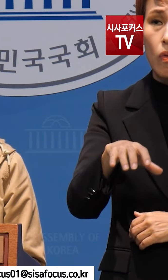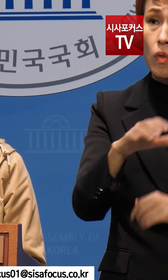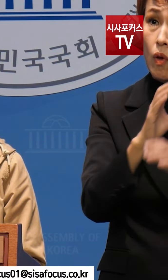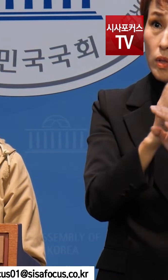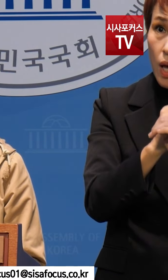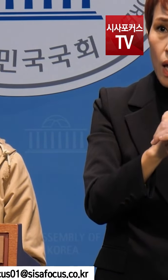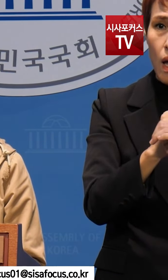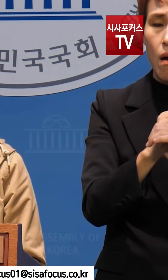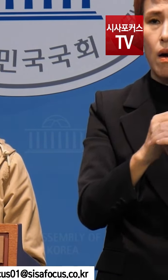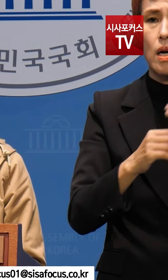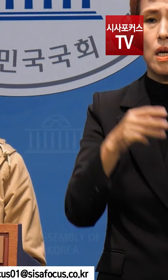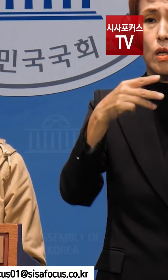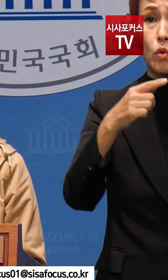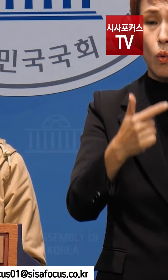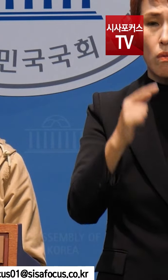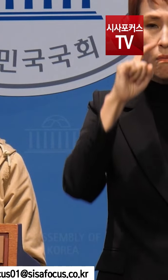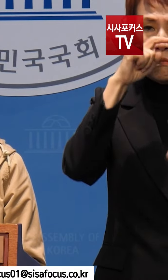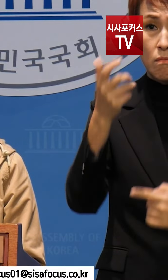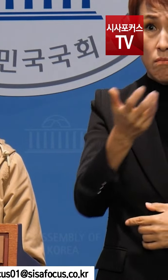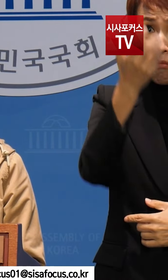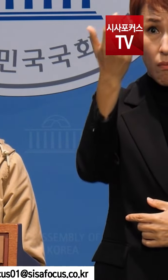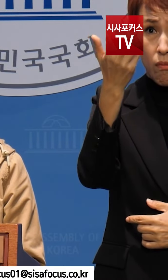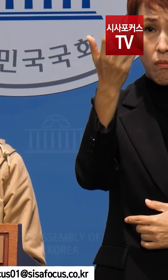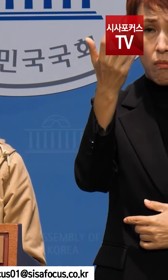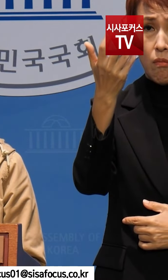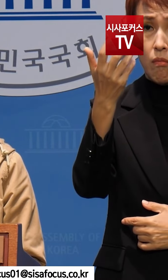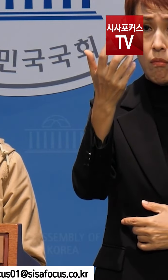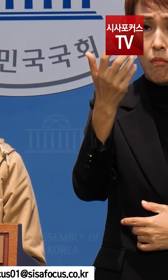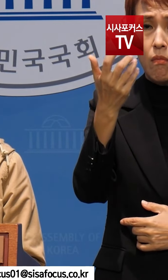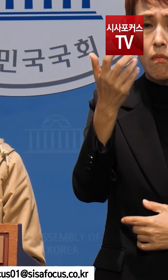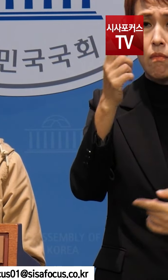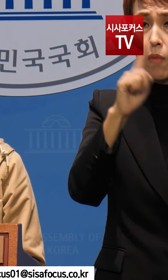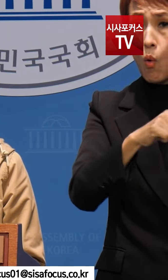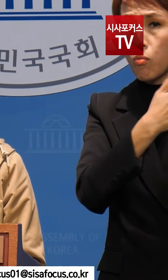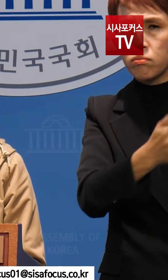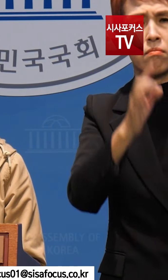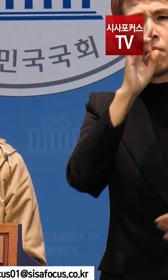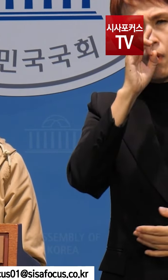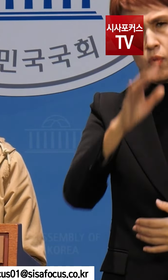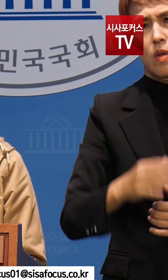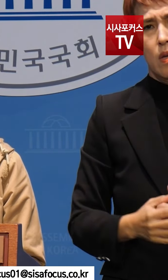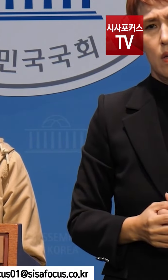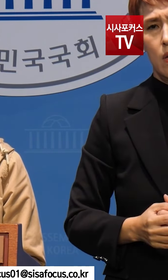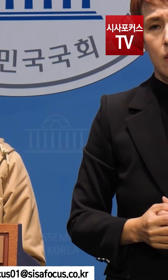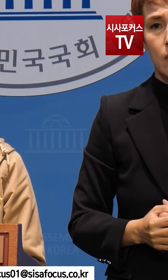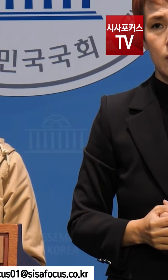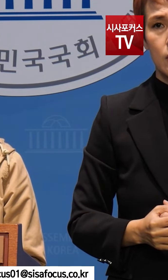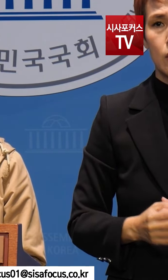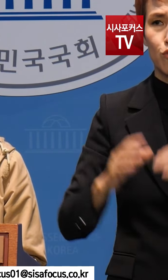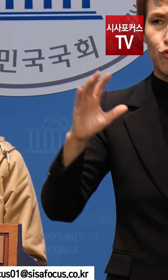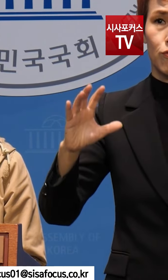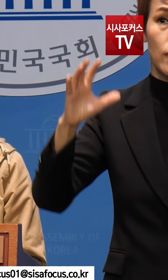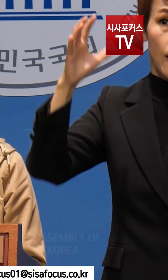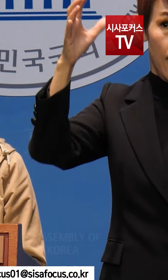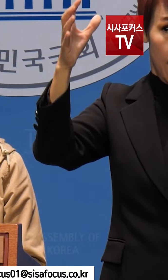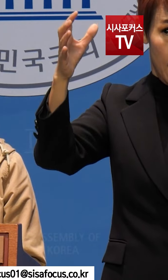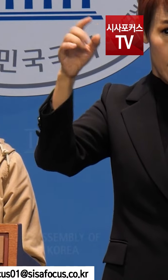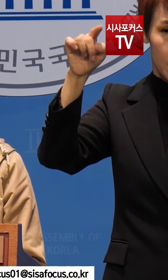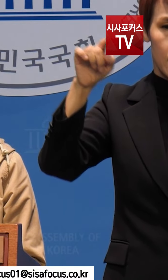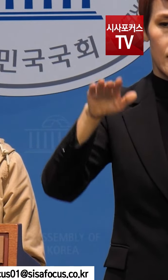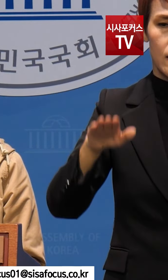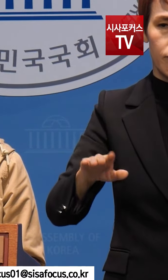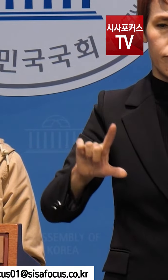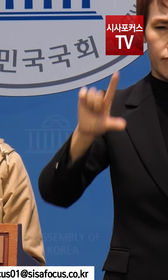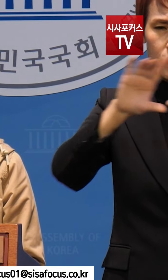단 1톤의 온실가스도 용납해서는 안 될 시대에 살고 있는지도 모릅니다 국제 사회는 현재의